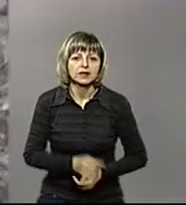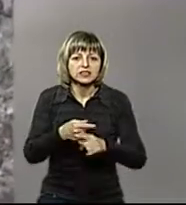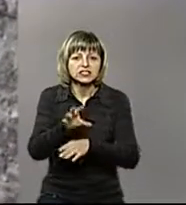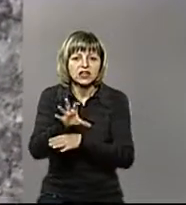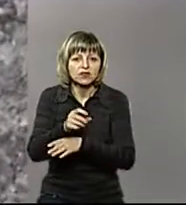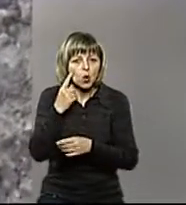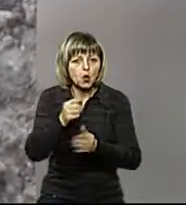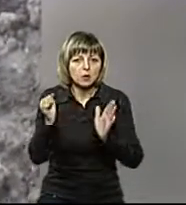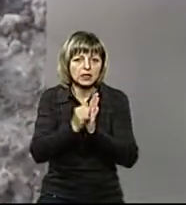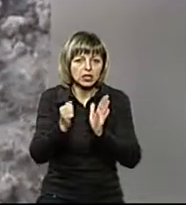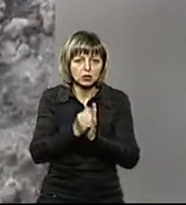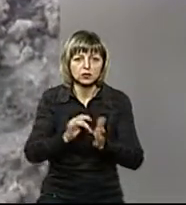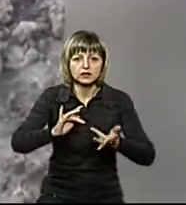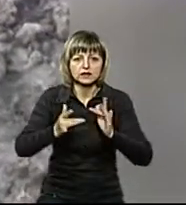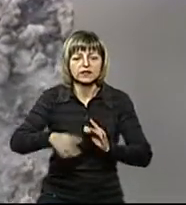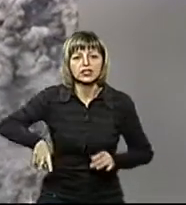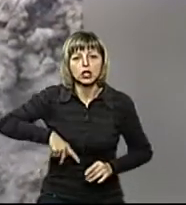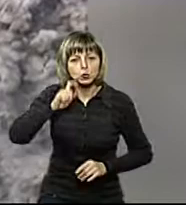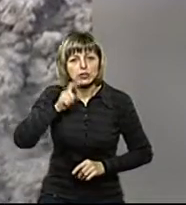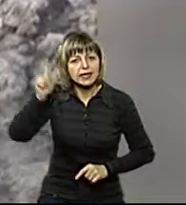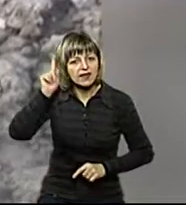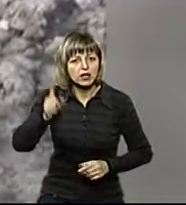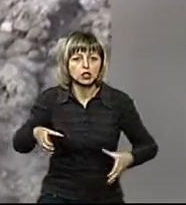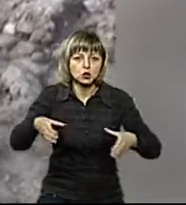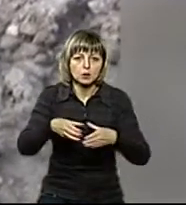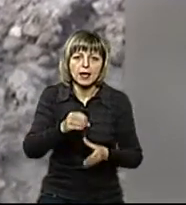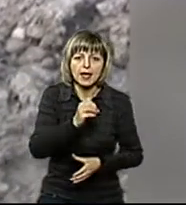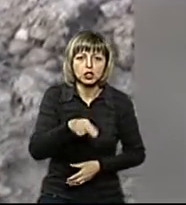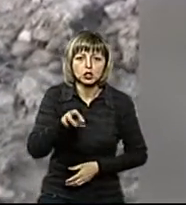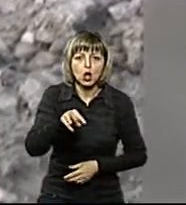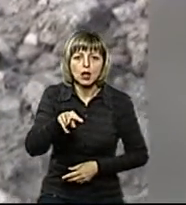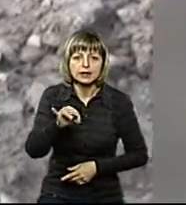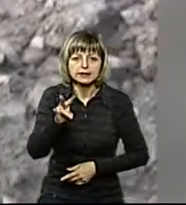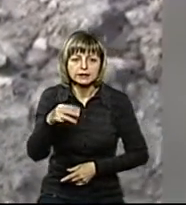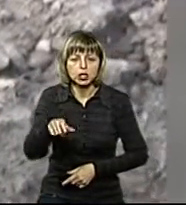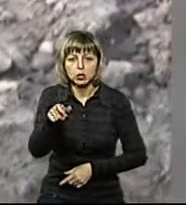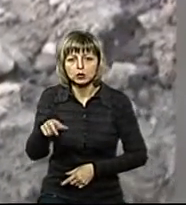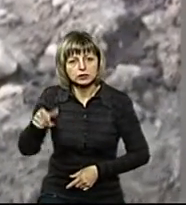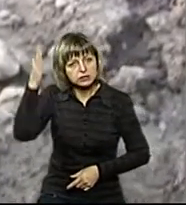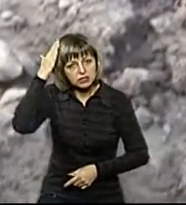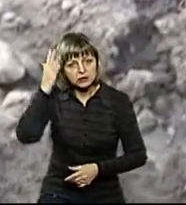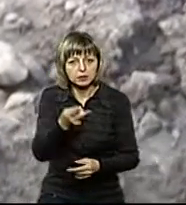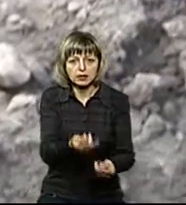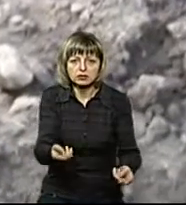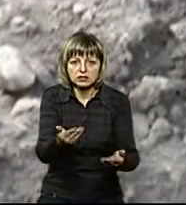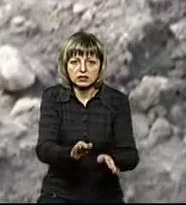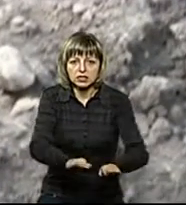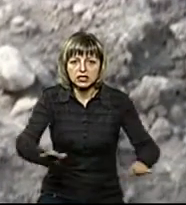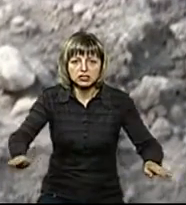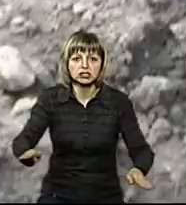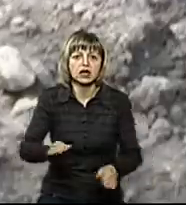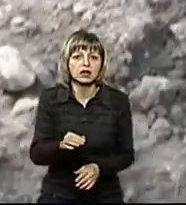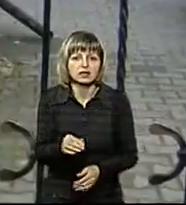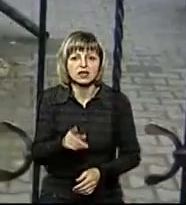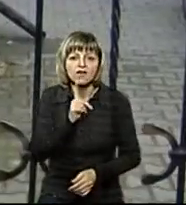фото оприлюднив у соцмережі директор Українського єврейського комітету Едуард Долинський. Людські черепи лежать на землі просто неба на провулку Галина